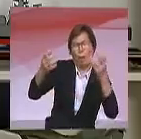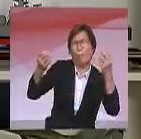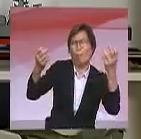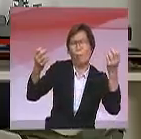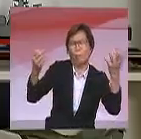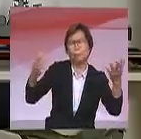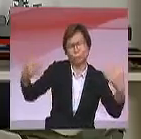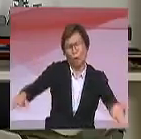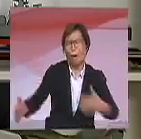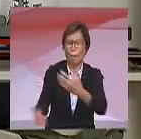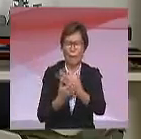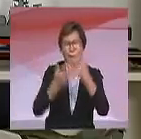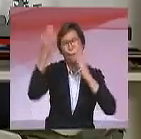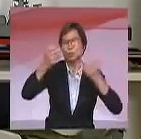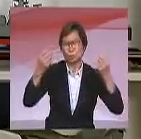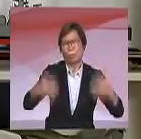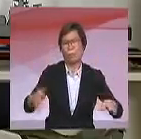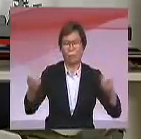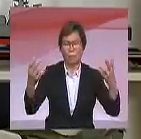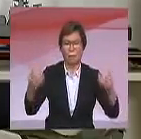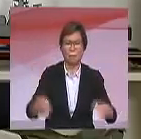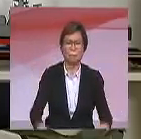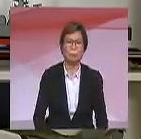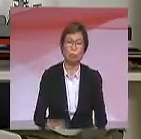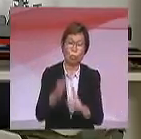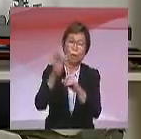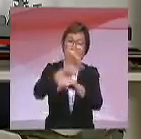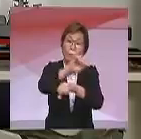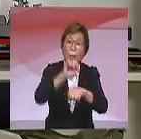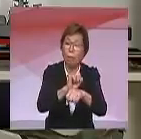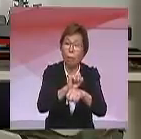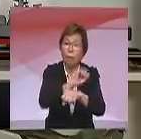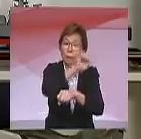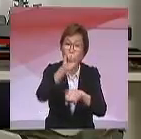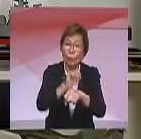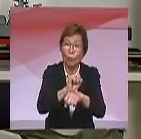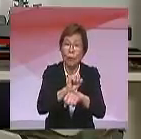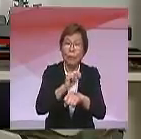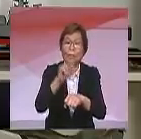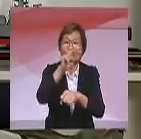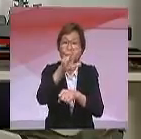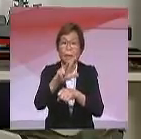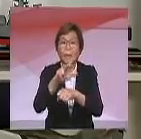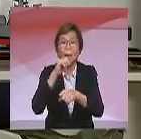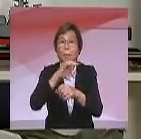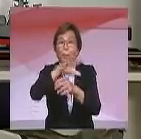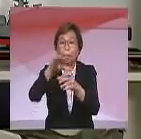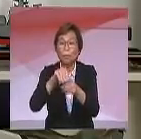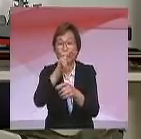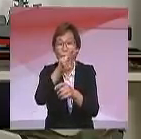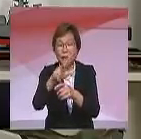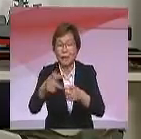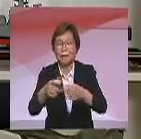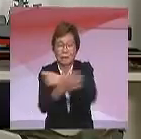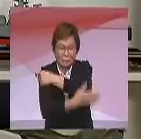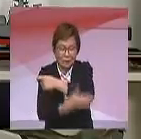dah balik ke Malaysia. Terutamanya Singapura tidak termasuk dalam 23 negara yang kita kawal